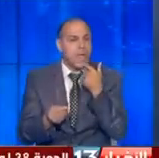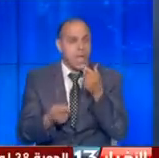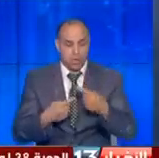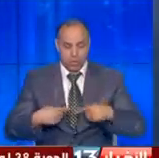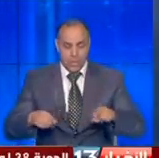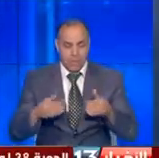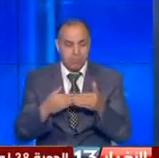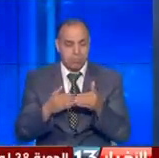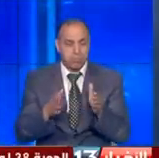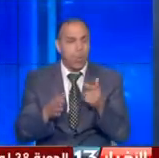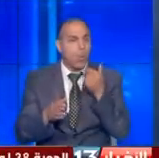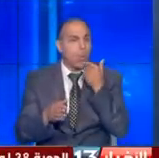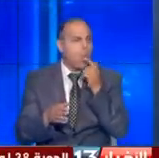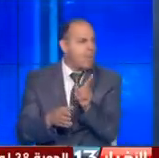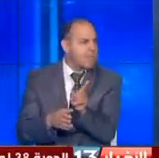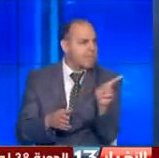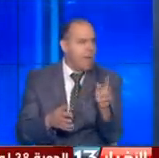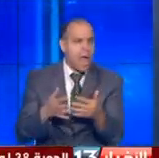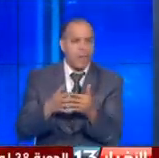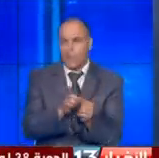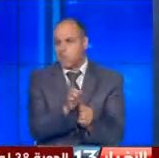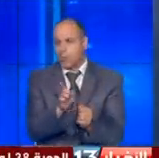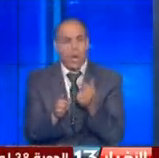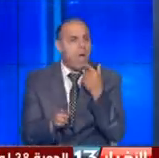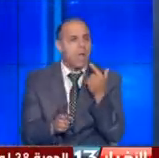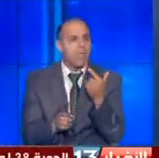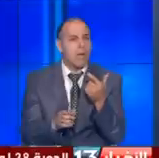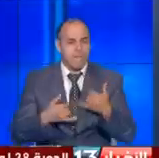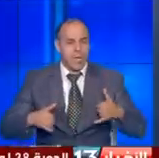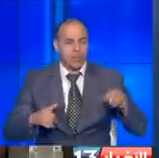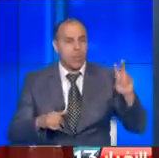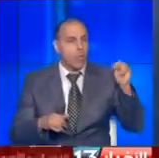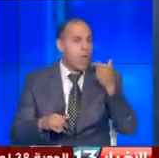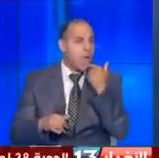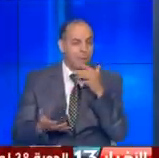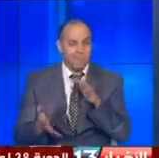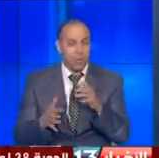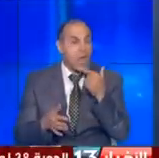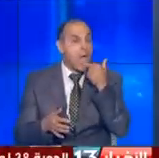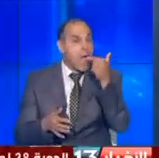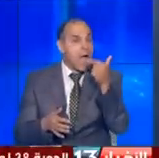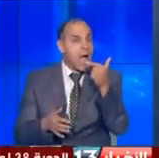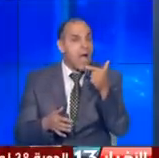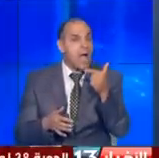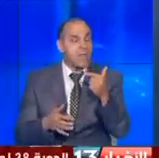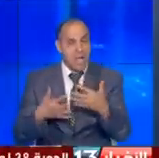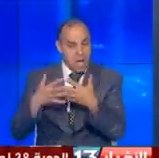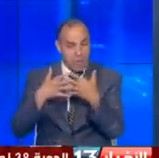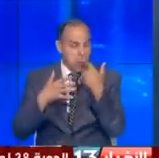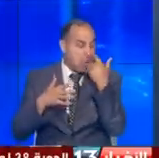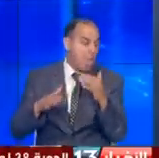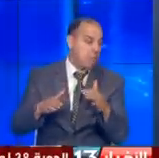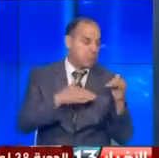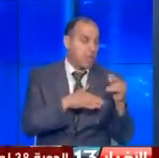الجلسة التي انطلقت وسط انتقادات أمريكية متزايدة للمجلس وفي ظل توقعات بانسحاب واشنطن منها،